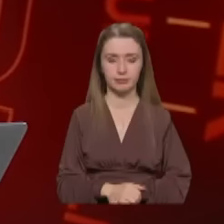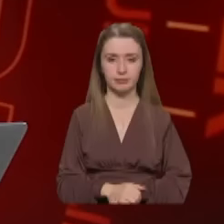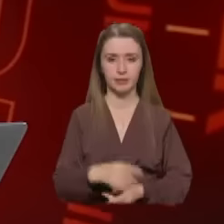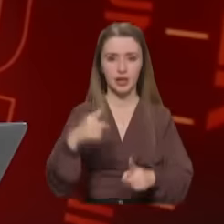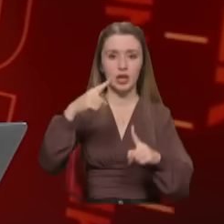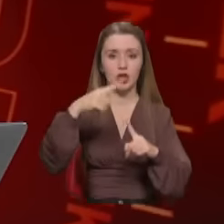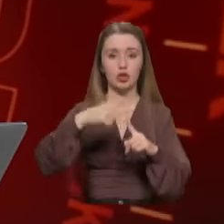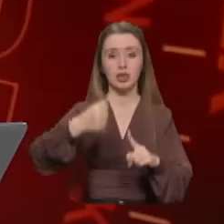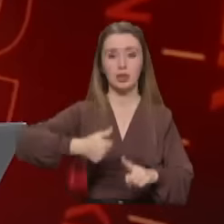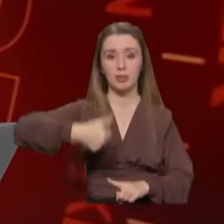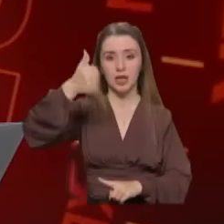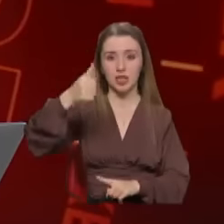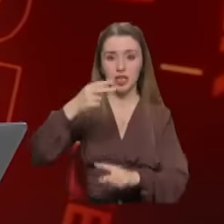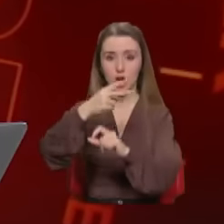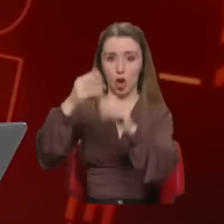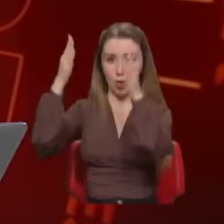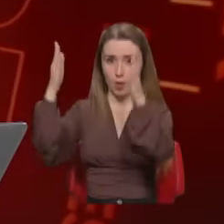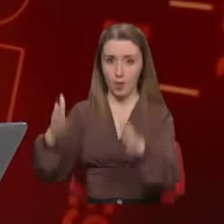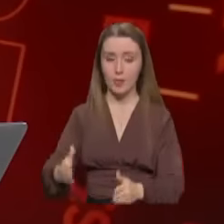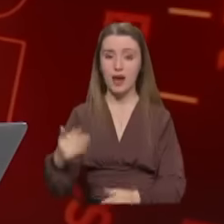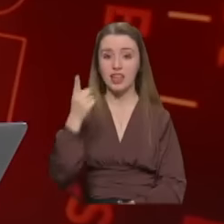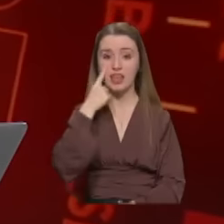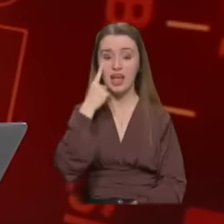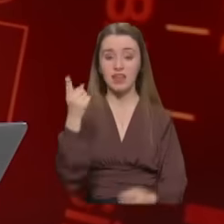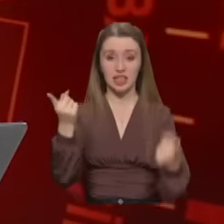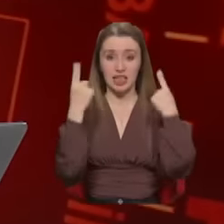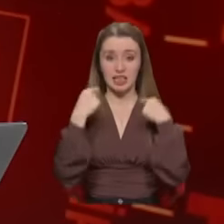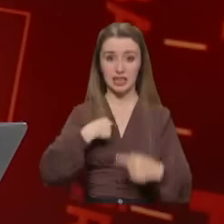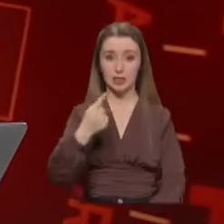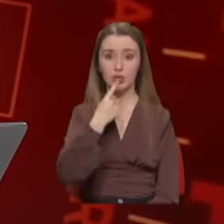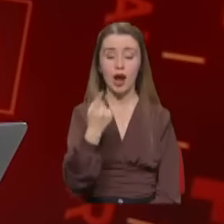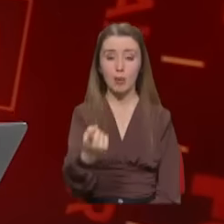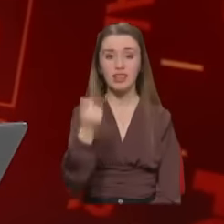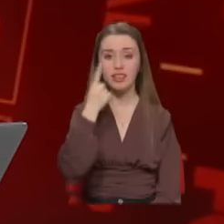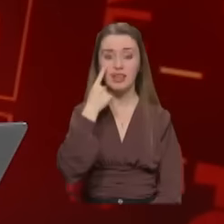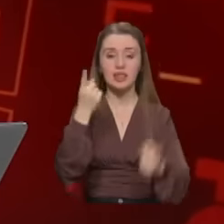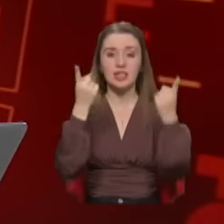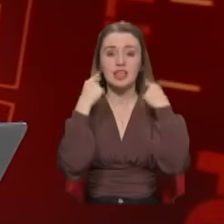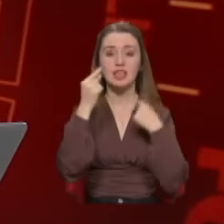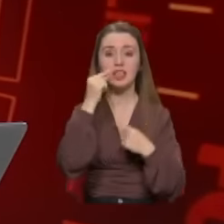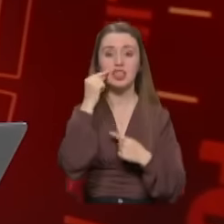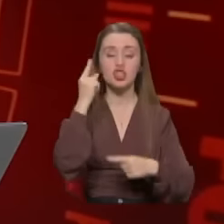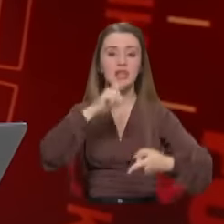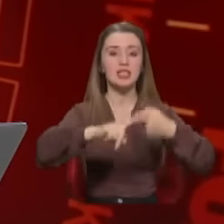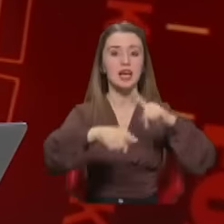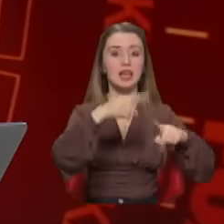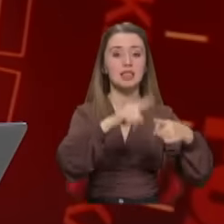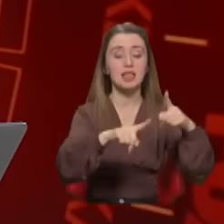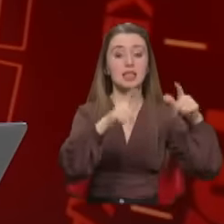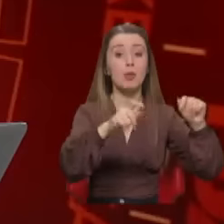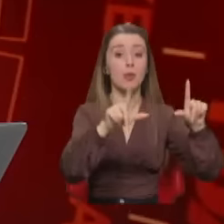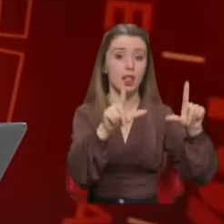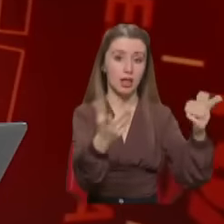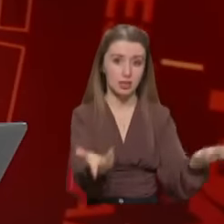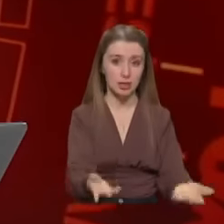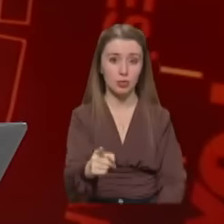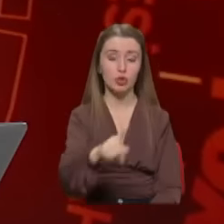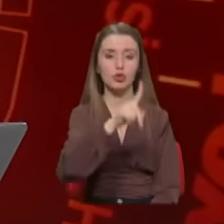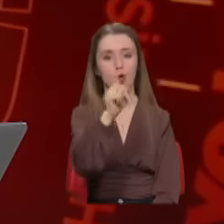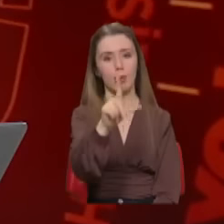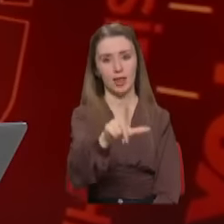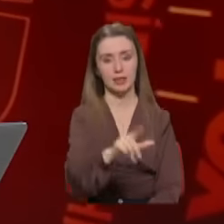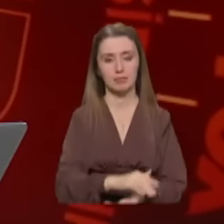TOKİ Başkanı Ömer Bulut, devletin bir yetkilisiyim diyor ama devletin yetkilisiysen siyaset niye yapıyorsun değil mi? Bunu